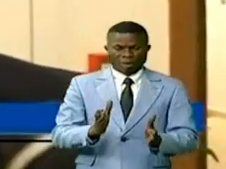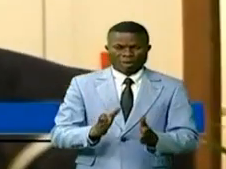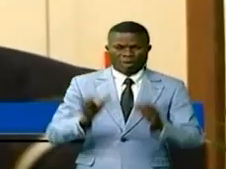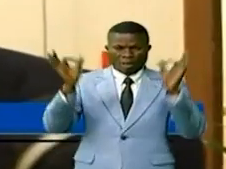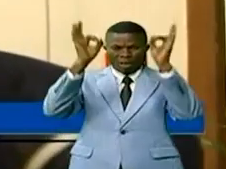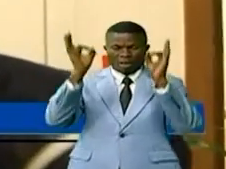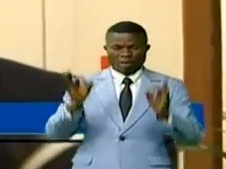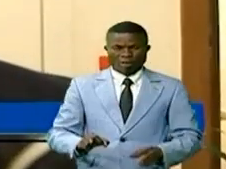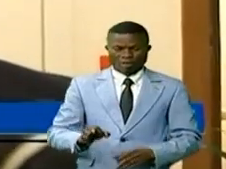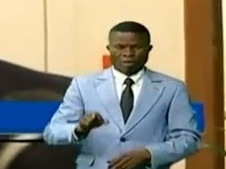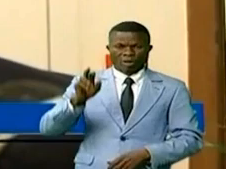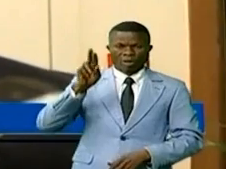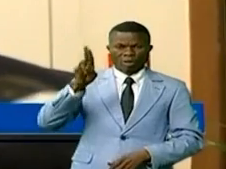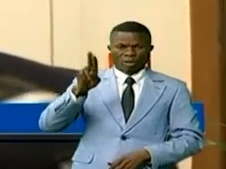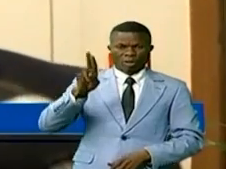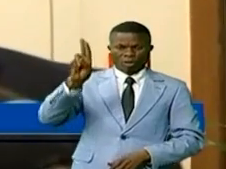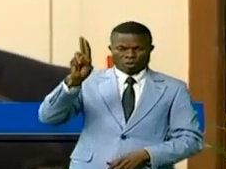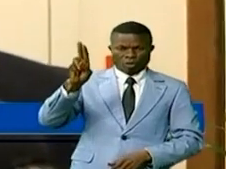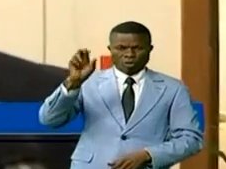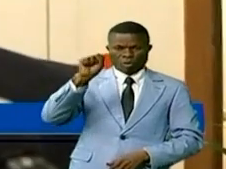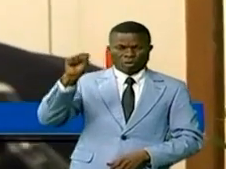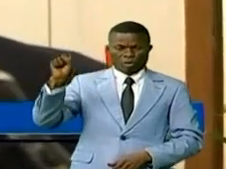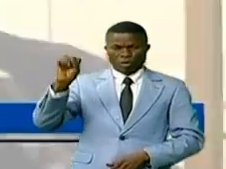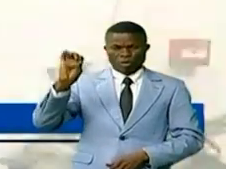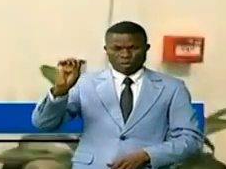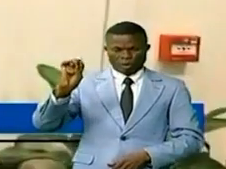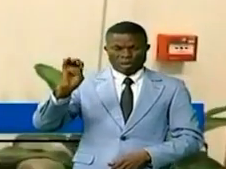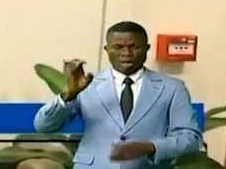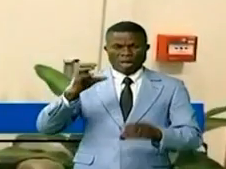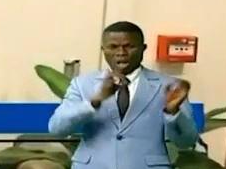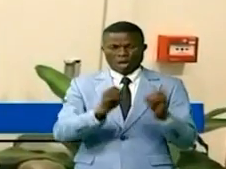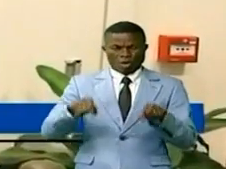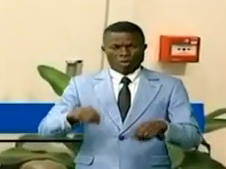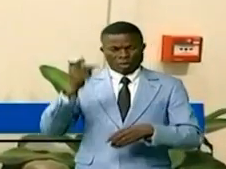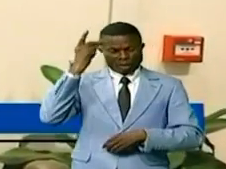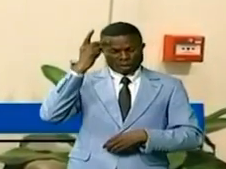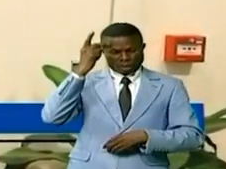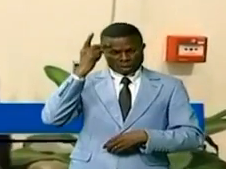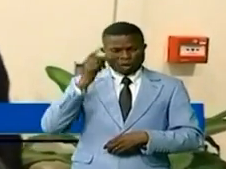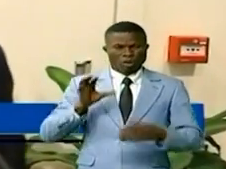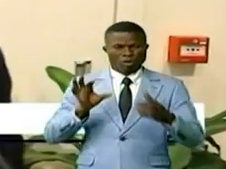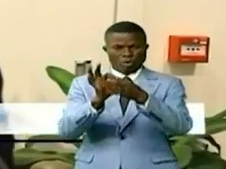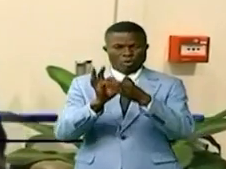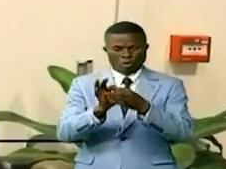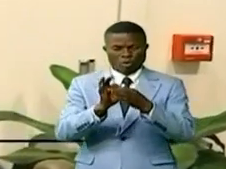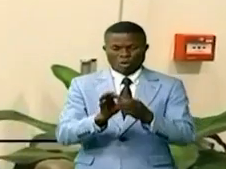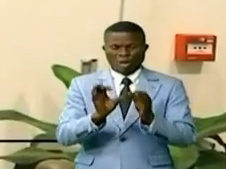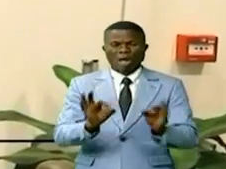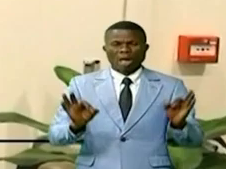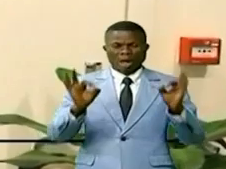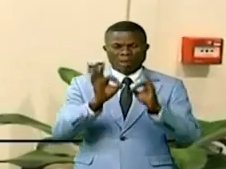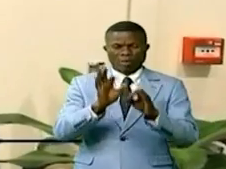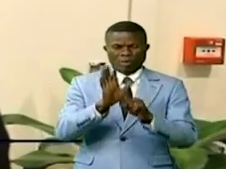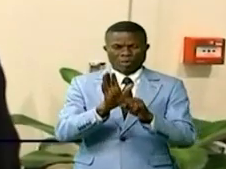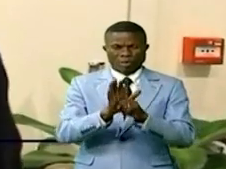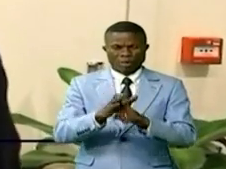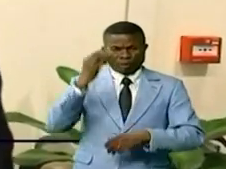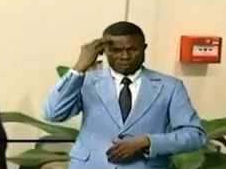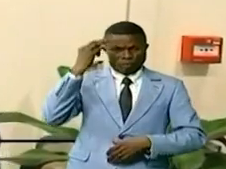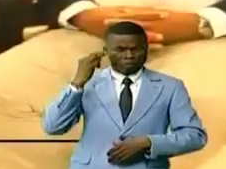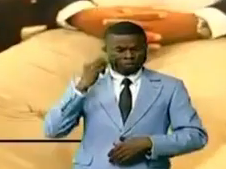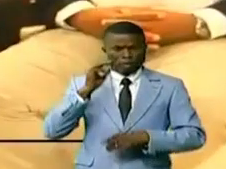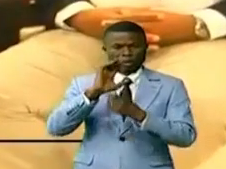Fédération de Russie organise à Kinshasa. Nous entretenons des contacts très étroits avec le ministère